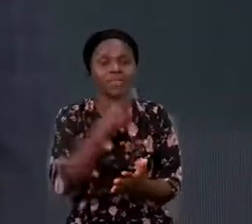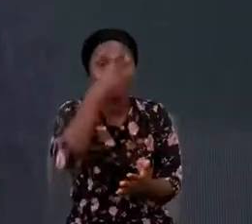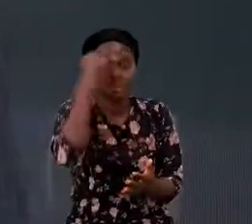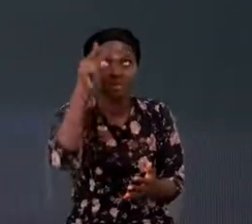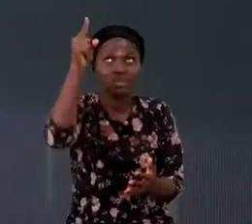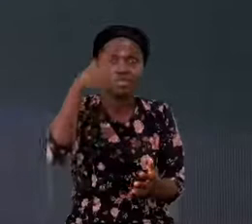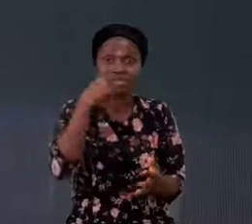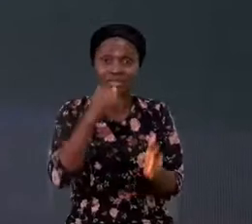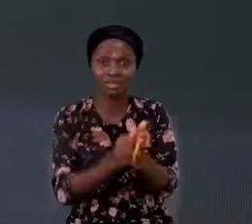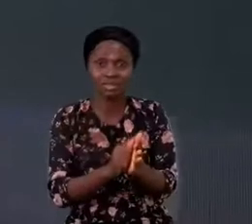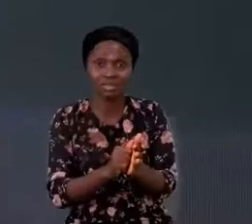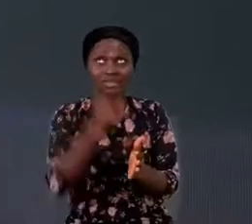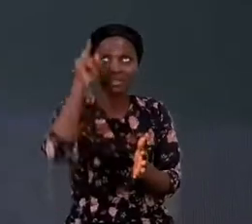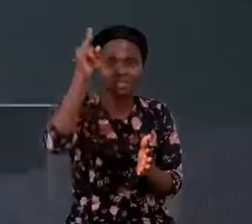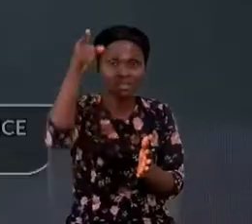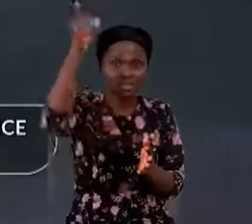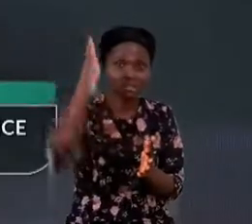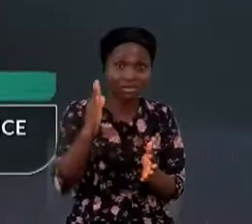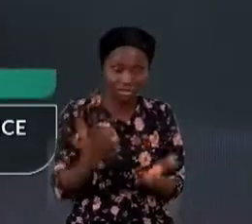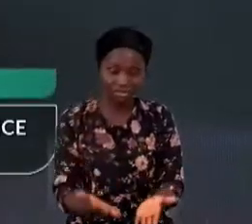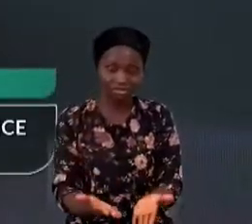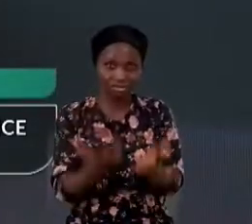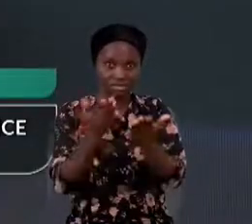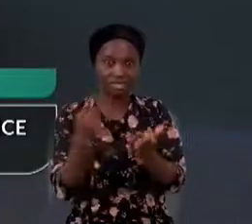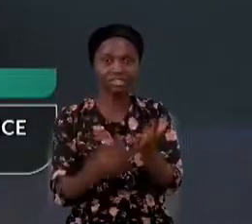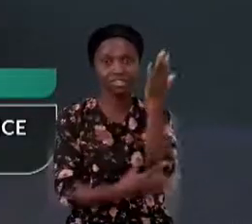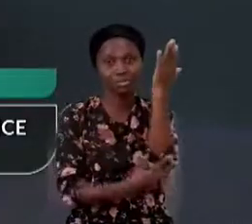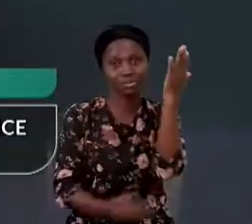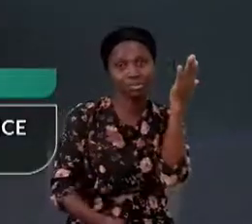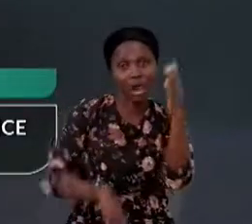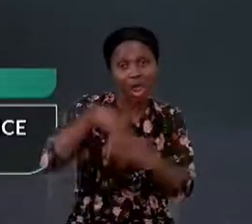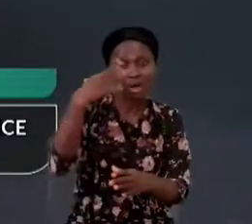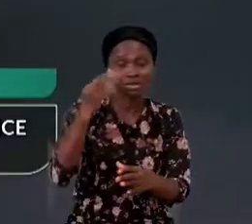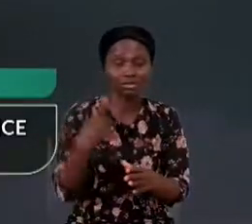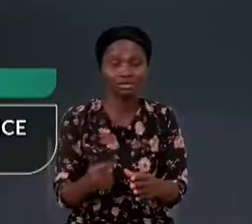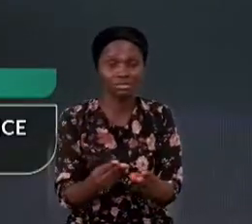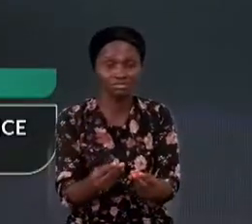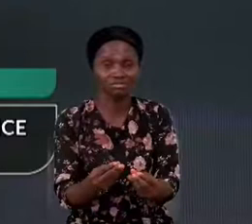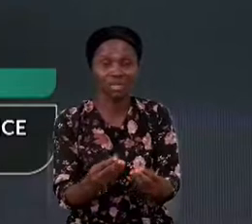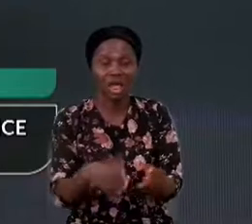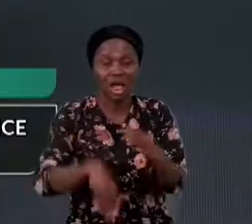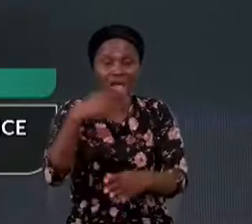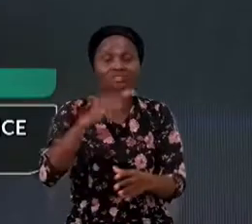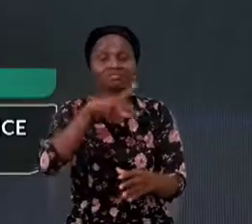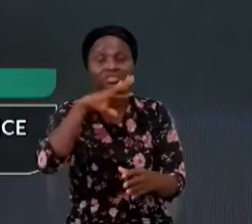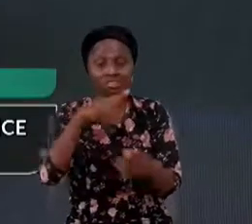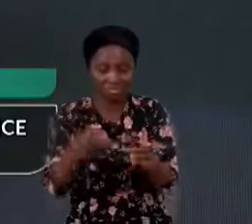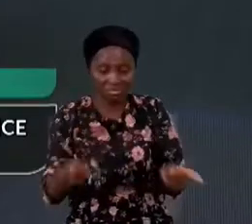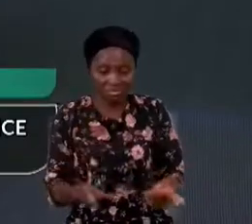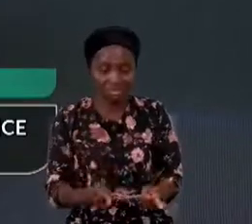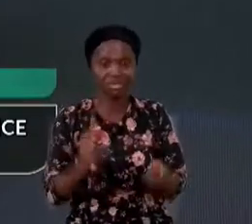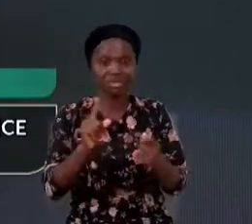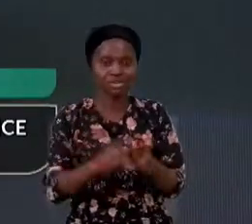le pauvre de fumier, de la poussière du fumier, pour les faire asseoir avec les grands. Et il leur donne